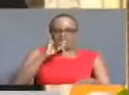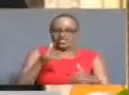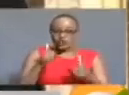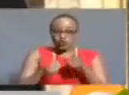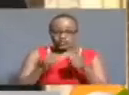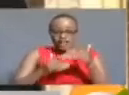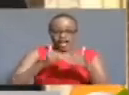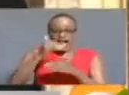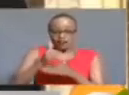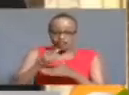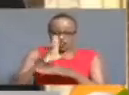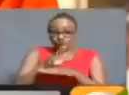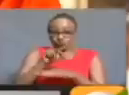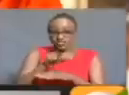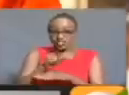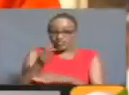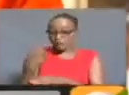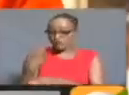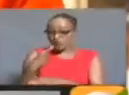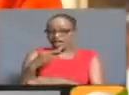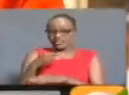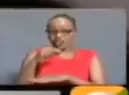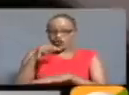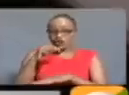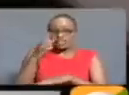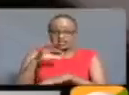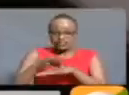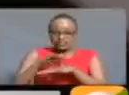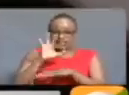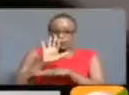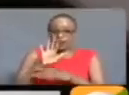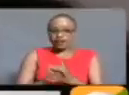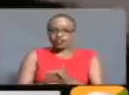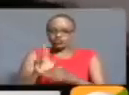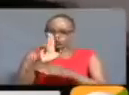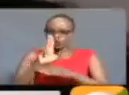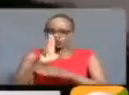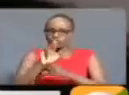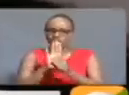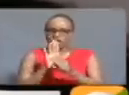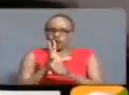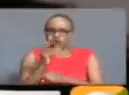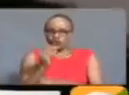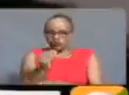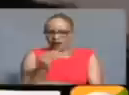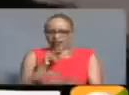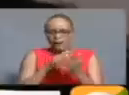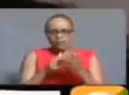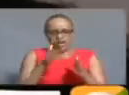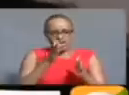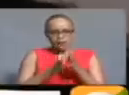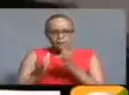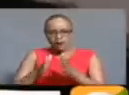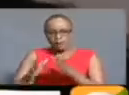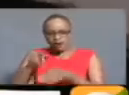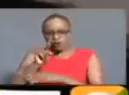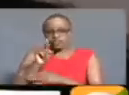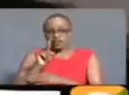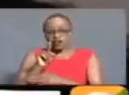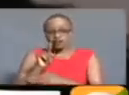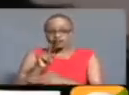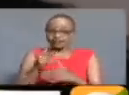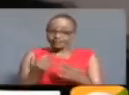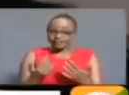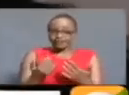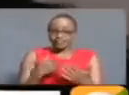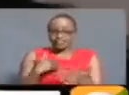ya baadhi ya bidhaa hizi kwenye ngozi zao. Ndio una spend a lot of money, so lazima uko umejipanga. Juu kama unataka urembo,